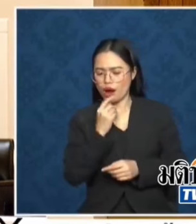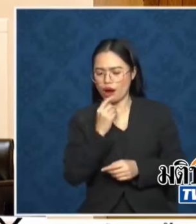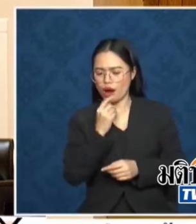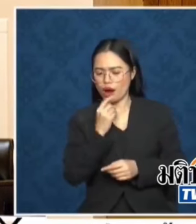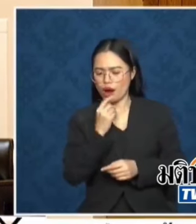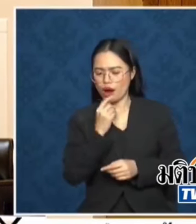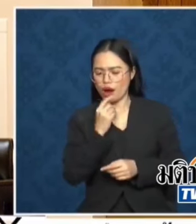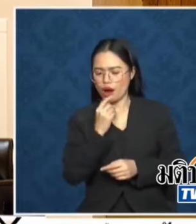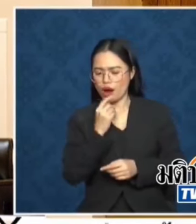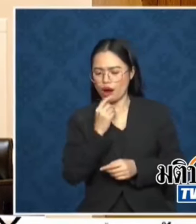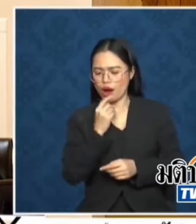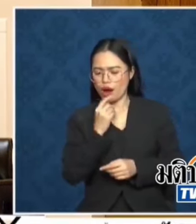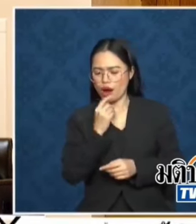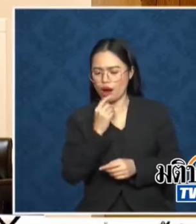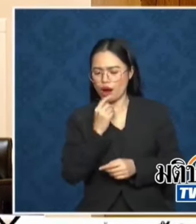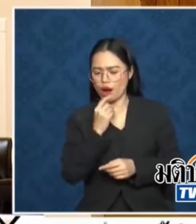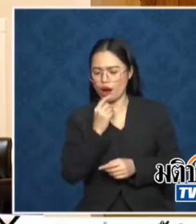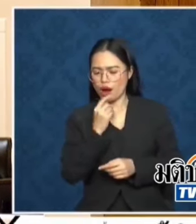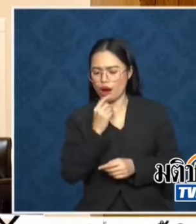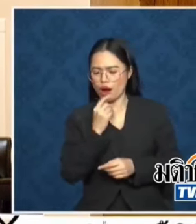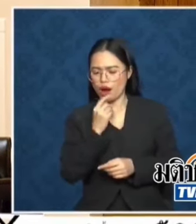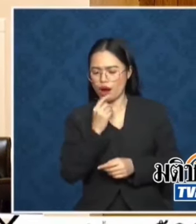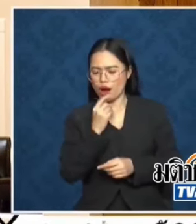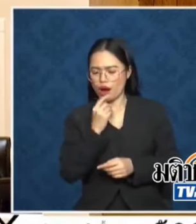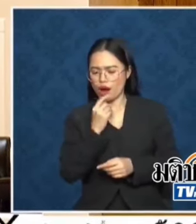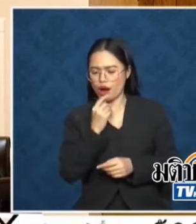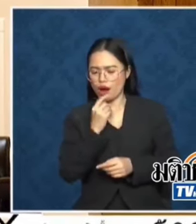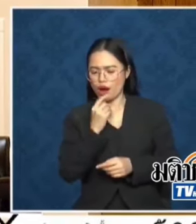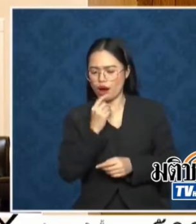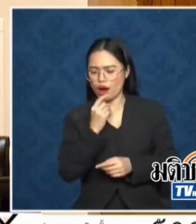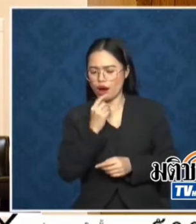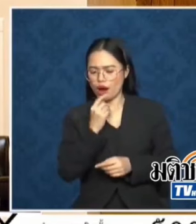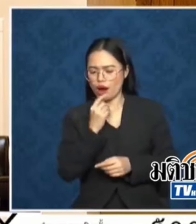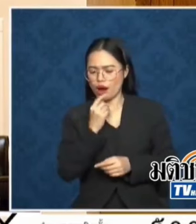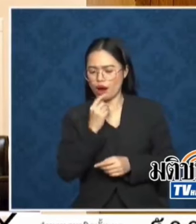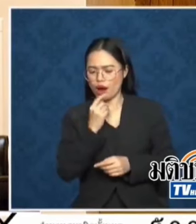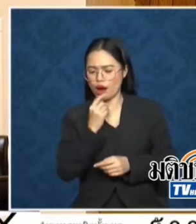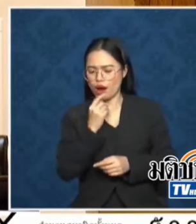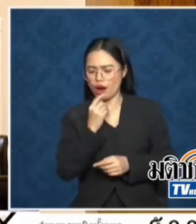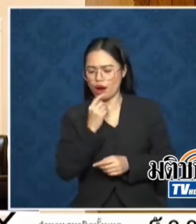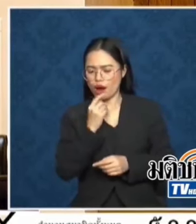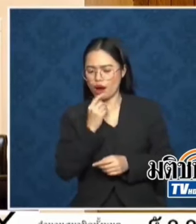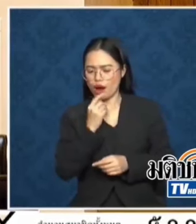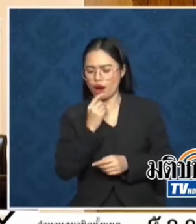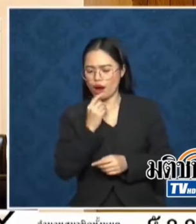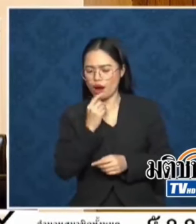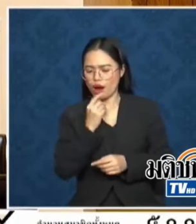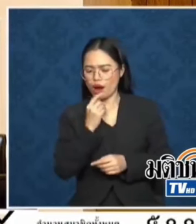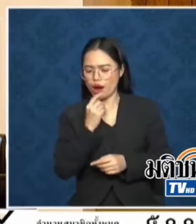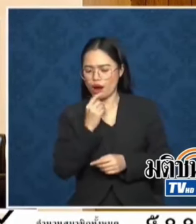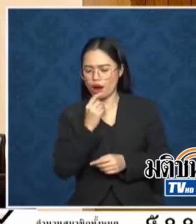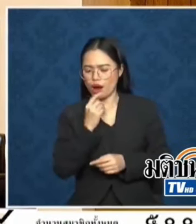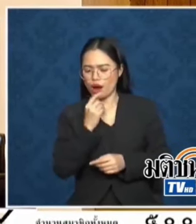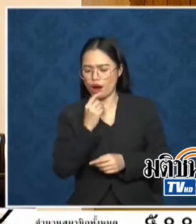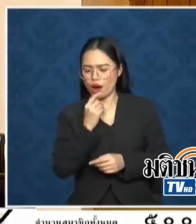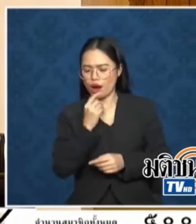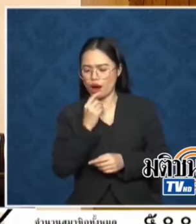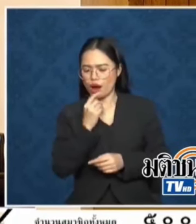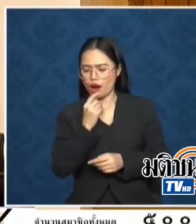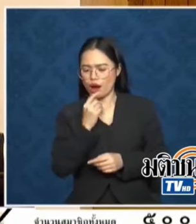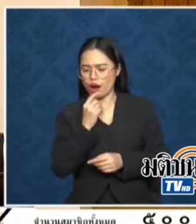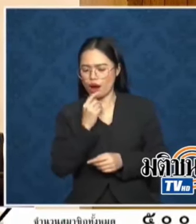อดยังไงไม่หนีกระทู้พวกเราแน่นอนครับฝากท่านประธานด้วยครับขอบคุณครับ ครับขอบคุณครับก็ยังไม่มีการประท้วงนะครับแต่ต้องขอตักเตือนว่าตะ